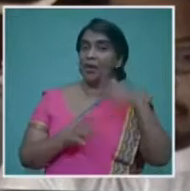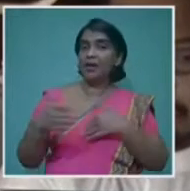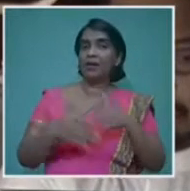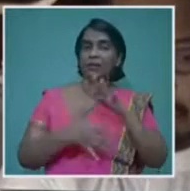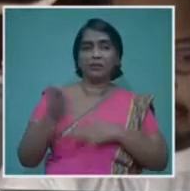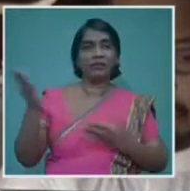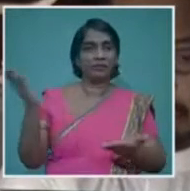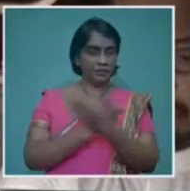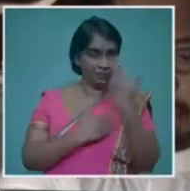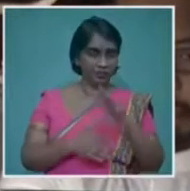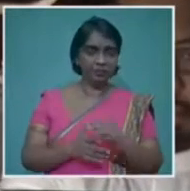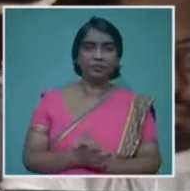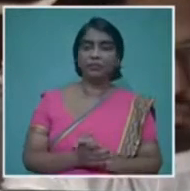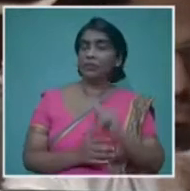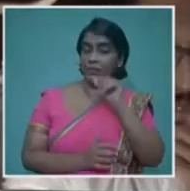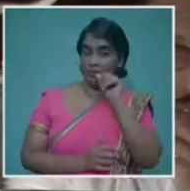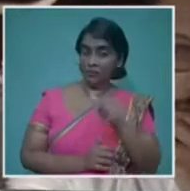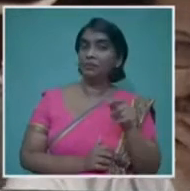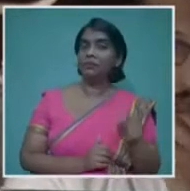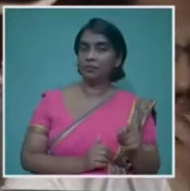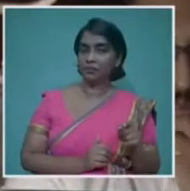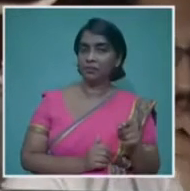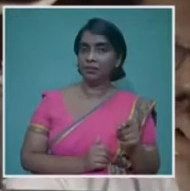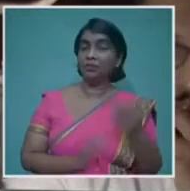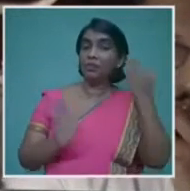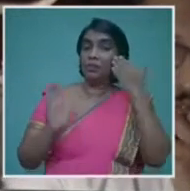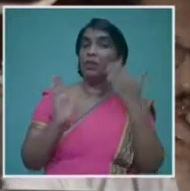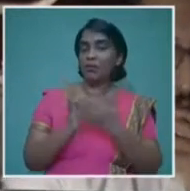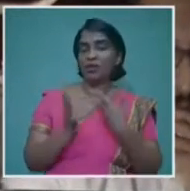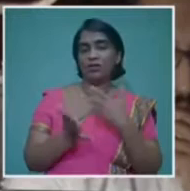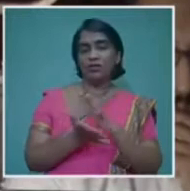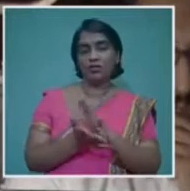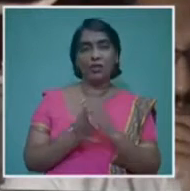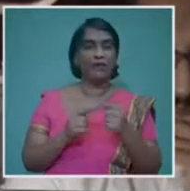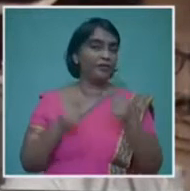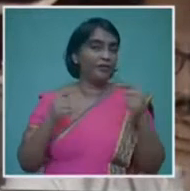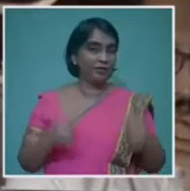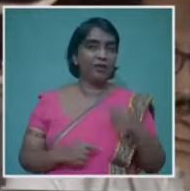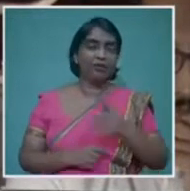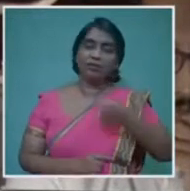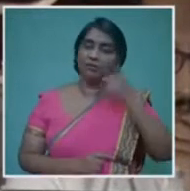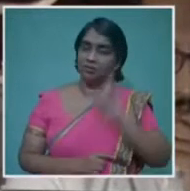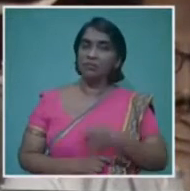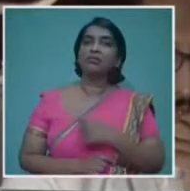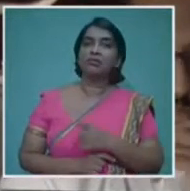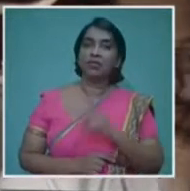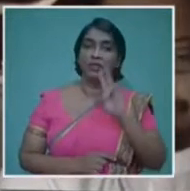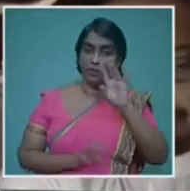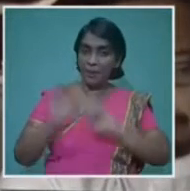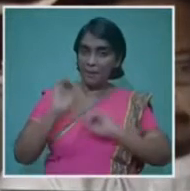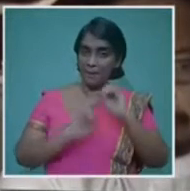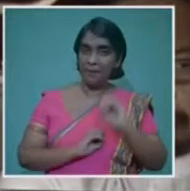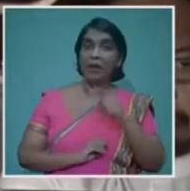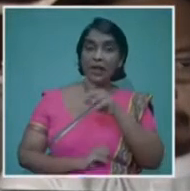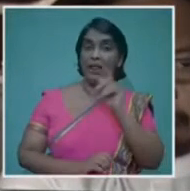යොමු කරනවා. එතකොට පැහැදිලිවම මේ සම්බන්ධයෙන්ම සතුටු වෙනවා විපක්ෂයත් එක ඒකමතිකව. ඒ 125 ඔබතුමාගේ